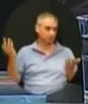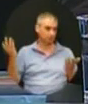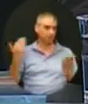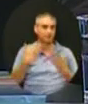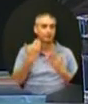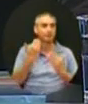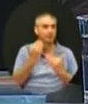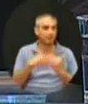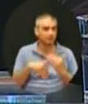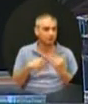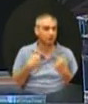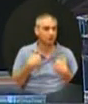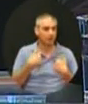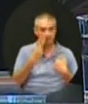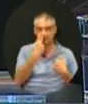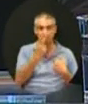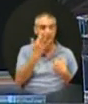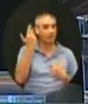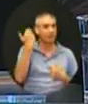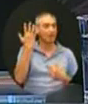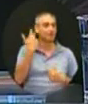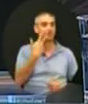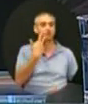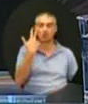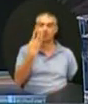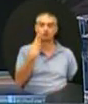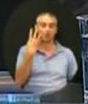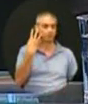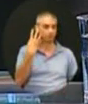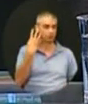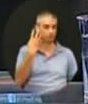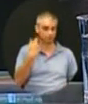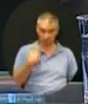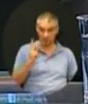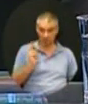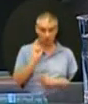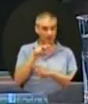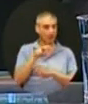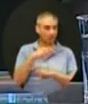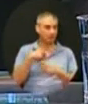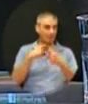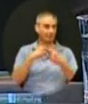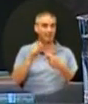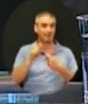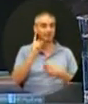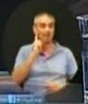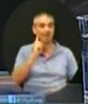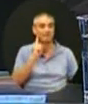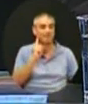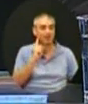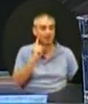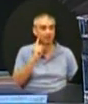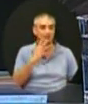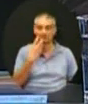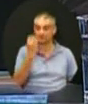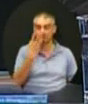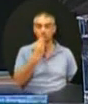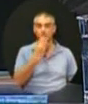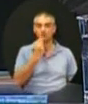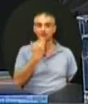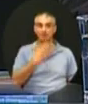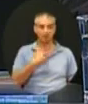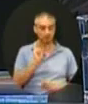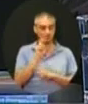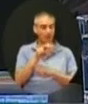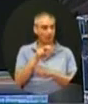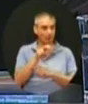בסופו של דבר כשאני מסתכל מה היה פה לפני שלוש ארבע שנים יכולתי לעלות כחבר כנסת אבל סתם יהודי ישראלי שרצה